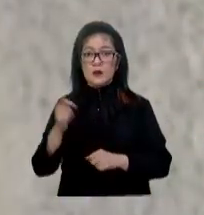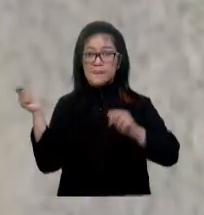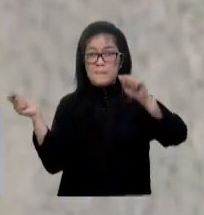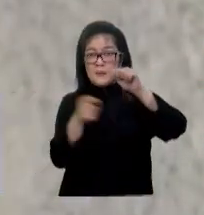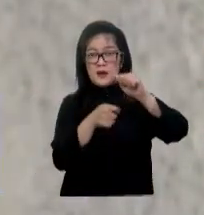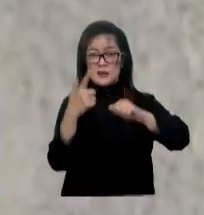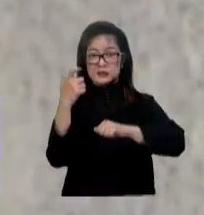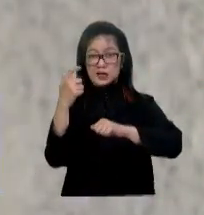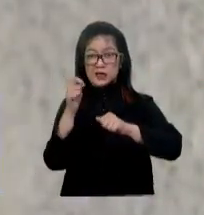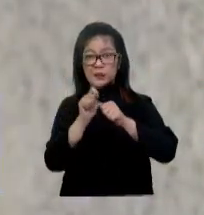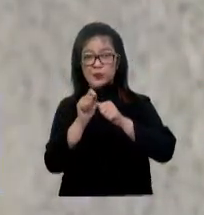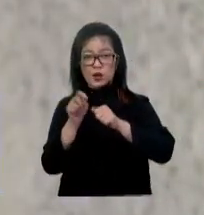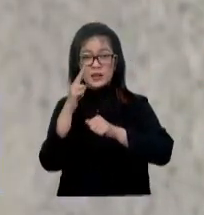pada